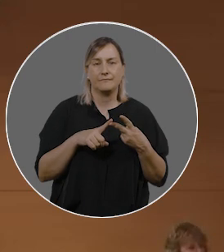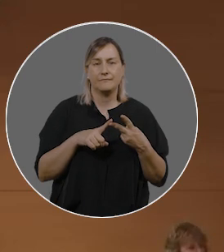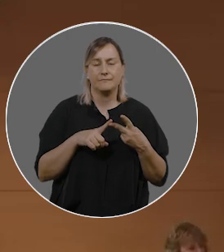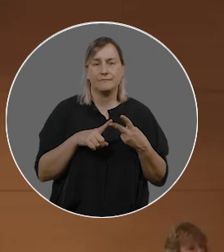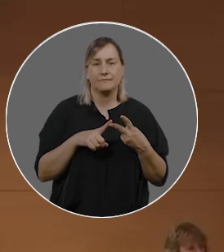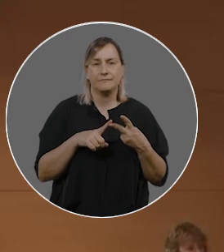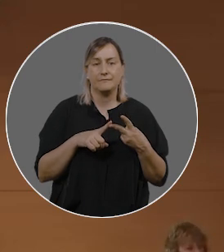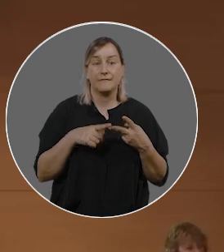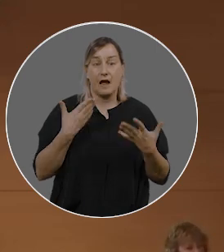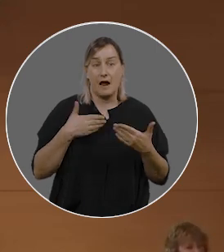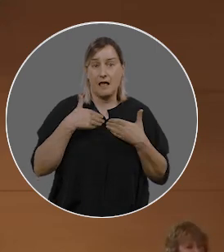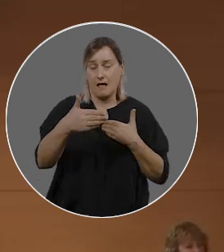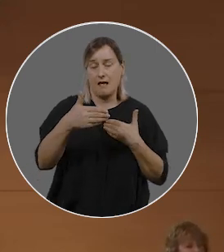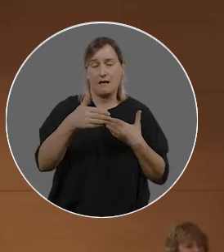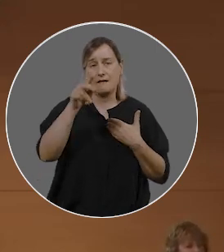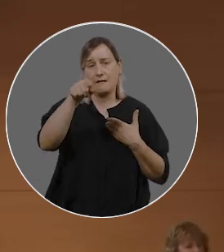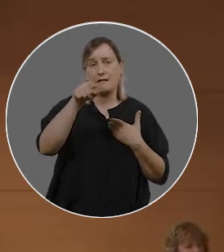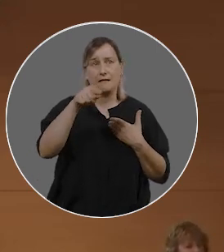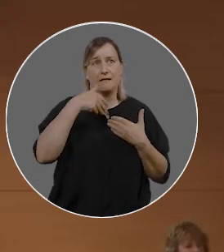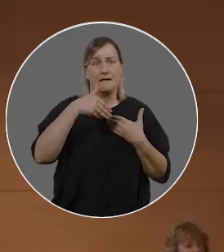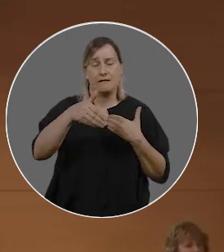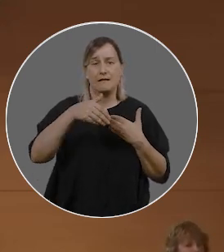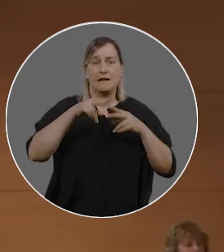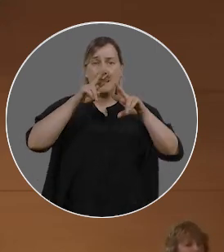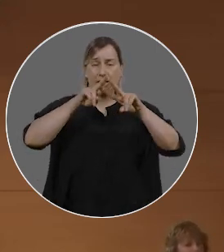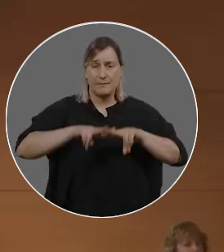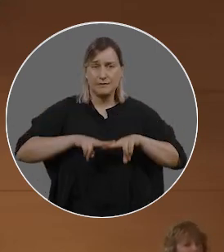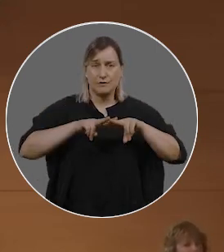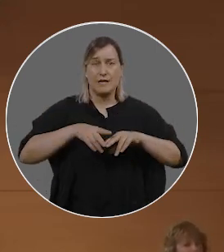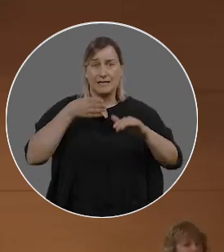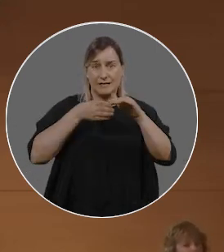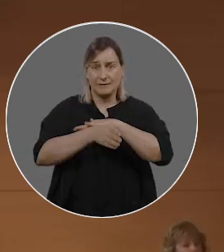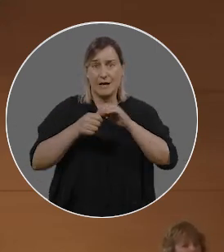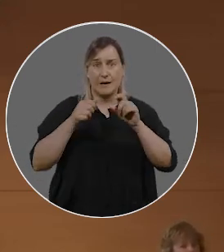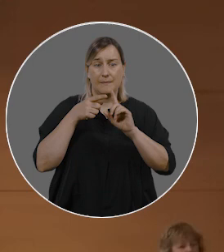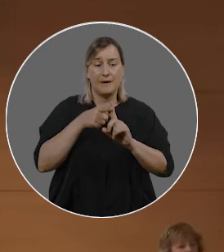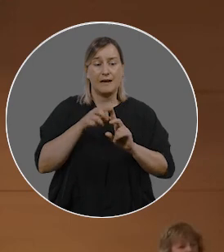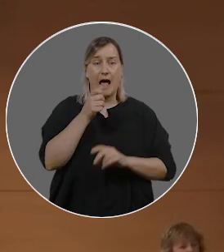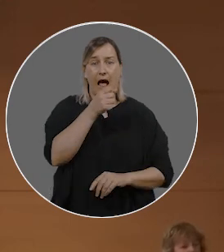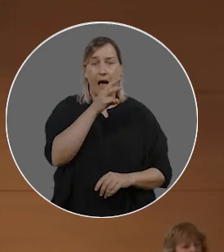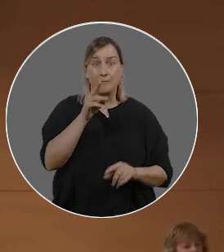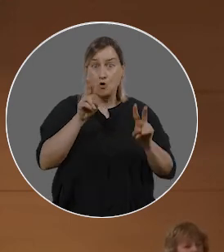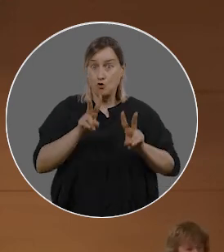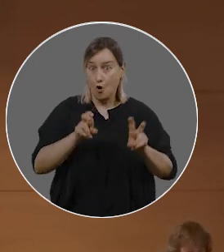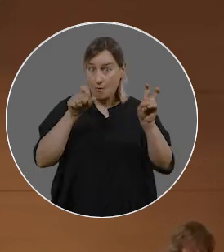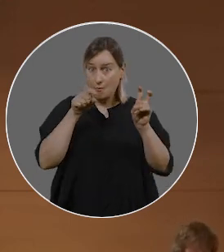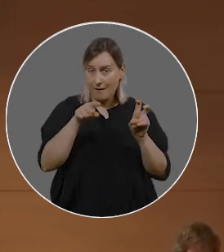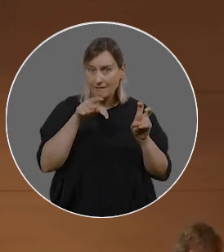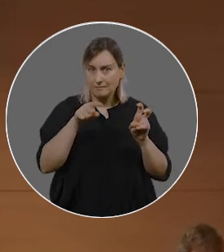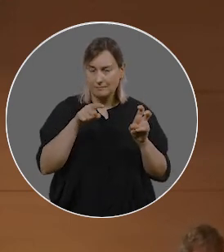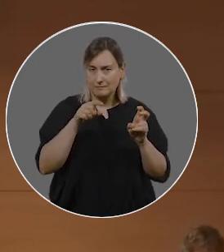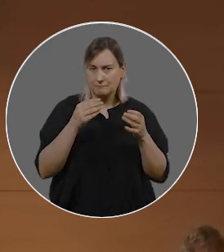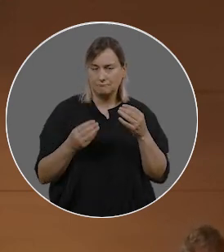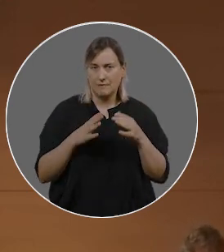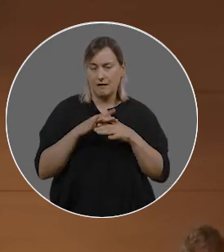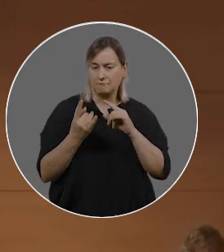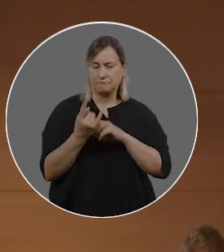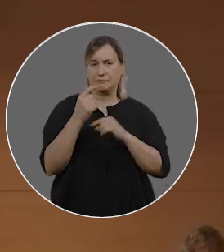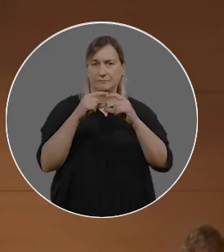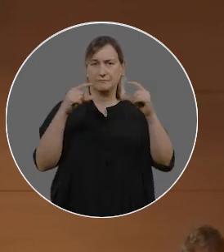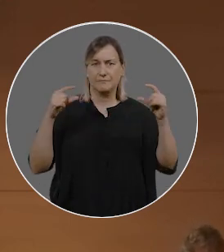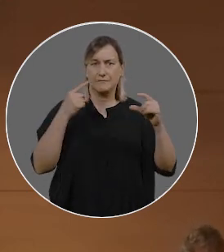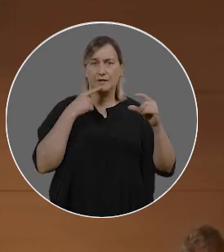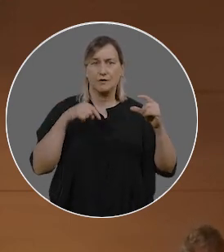segona pregunta és, estem aplicant les revisions d'accessibilitat per aplicacions noves i ens surt